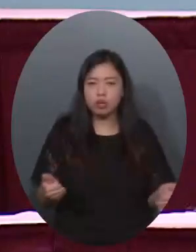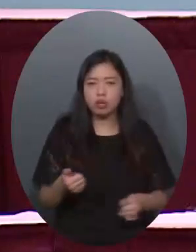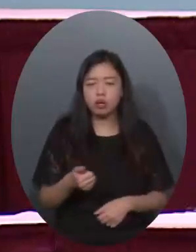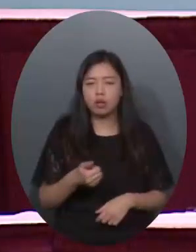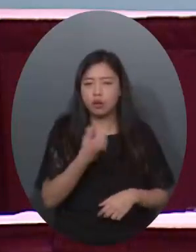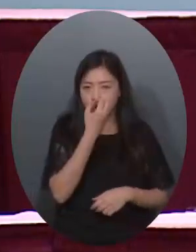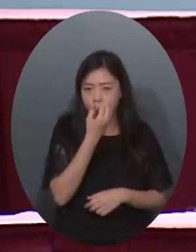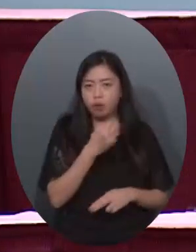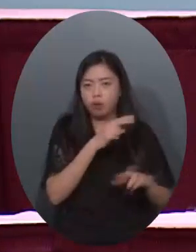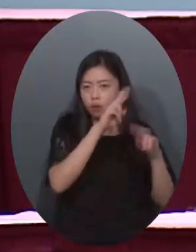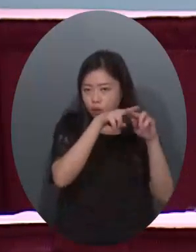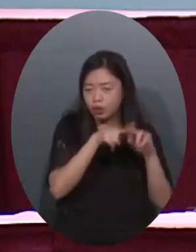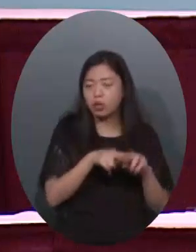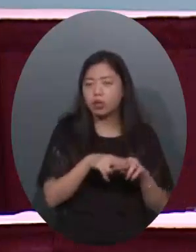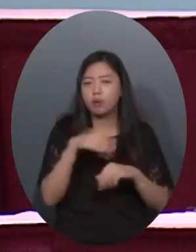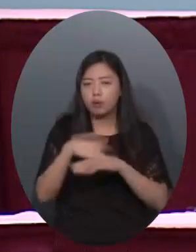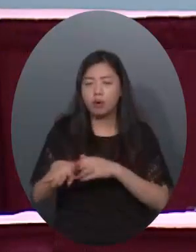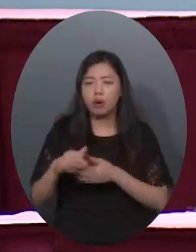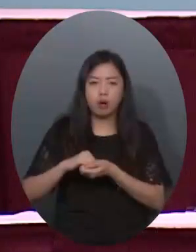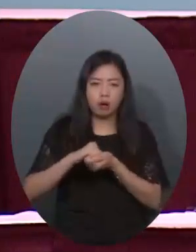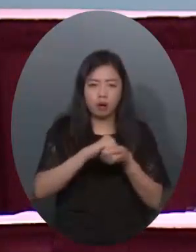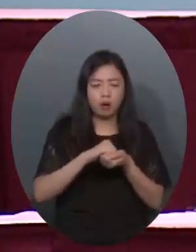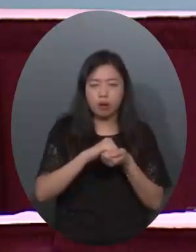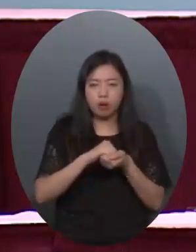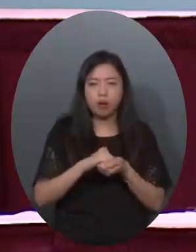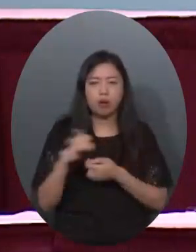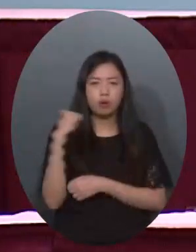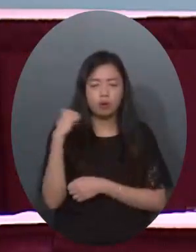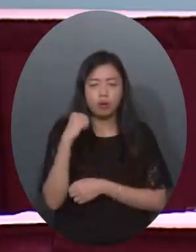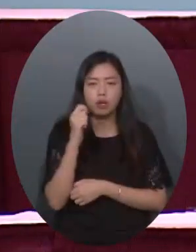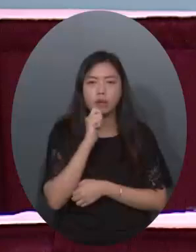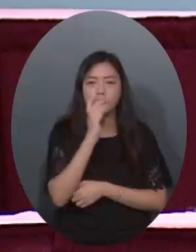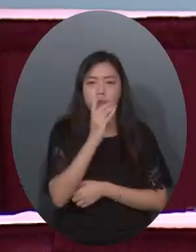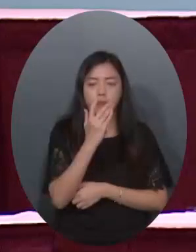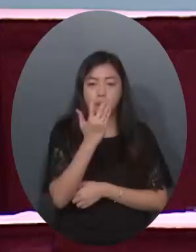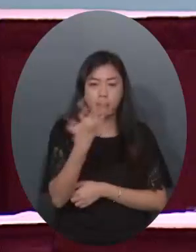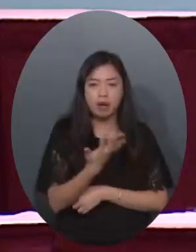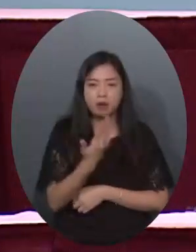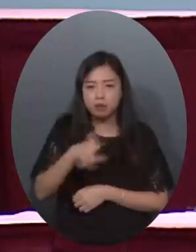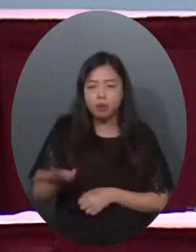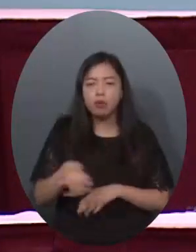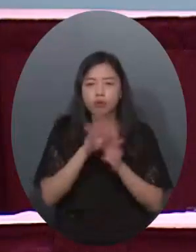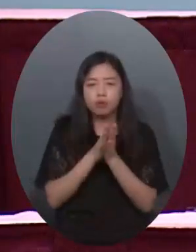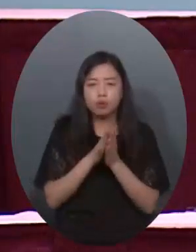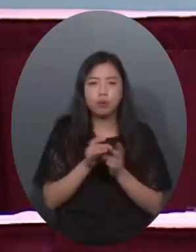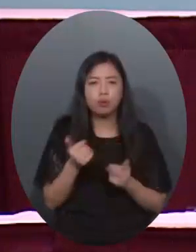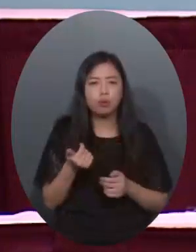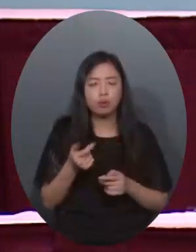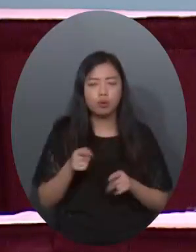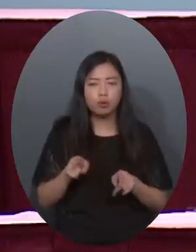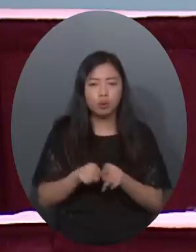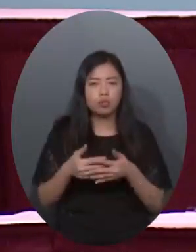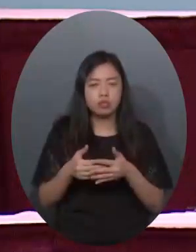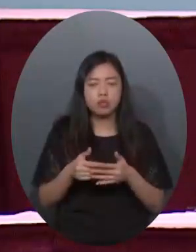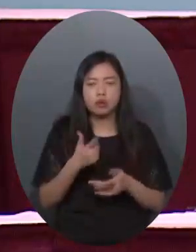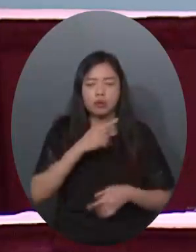地和海外合共50000多位努力不懈的員工，他們克服多種困難，